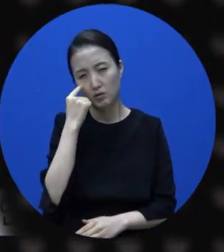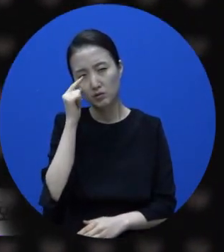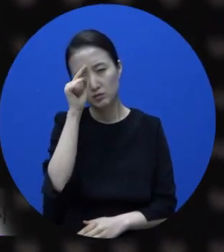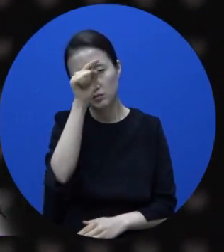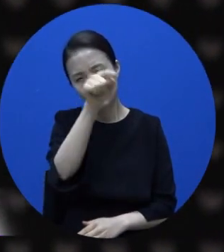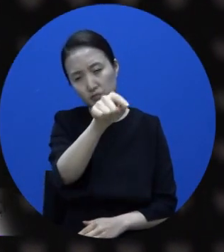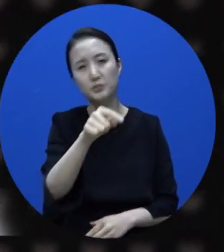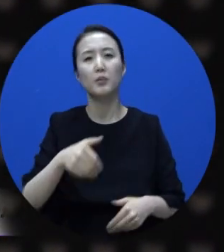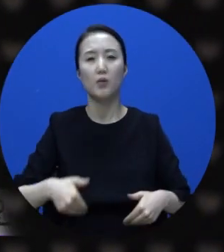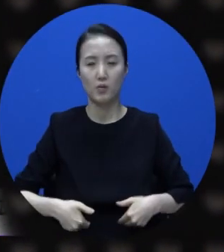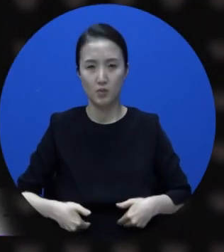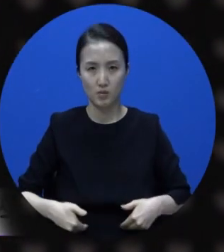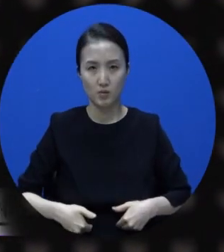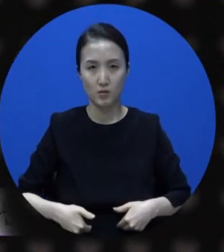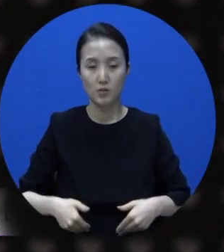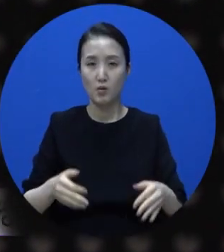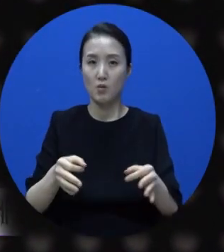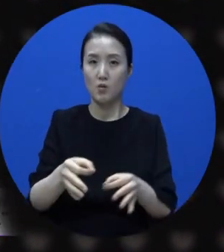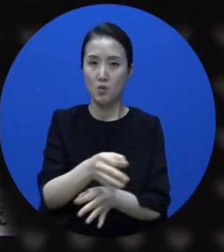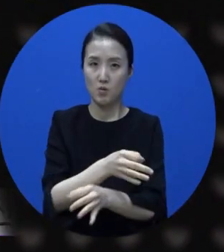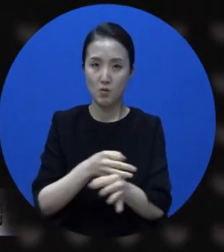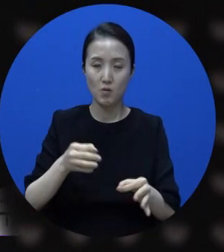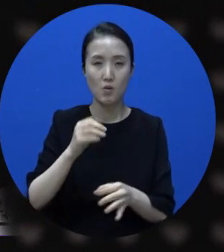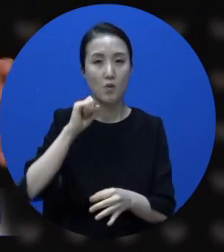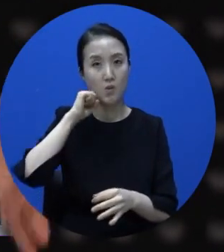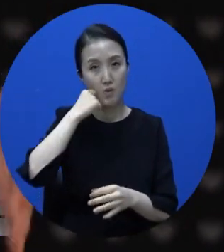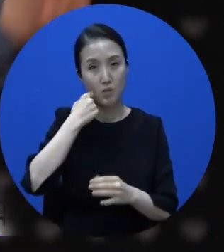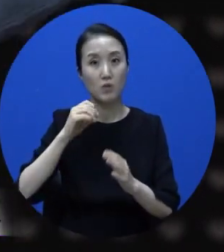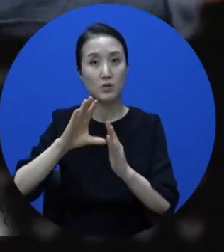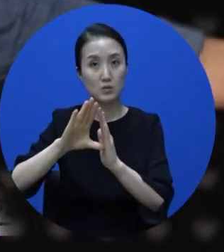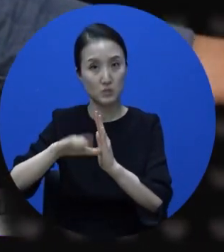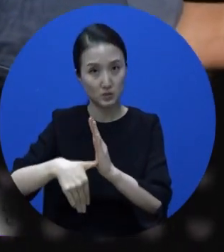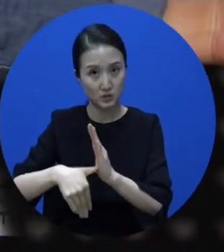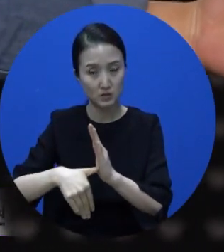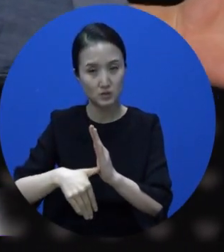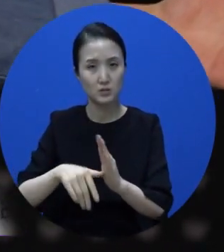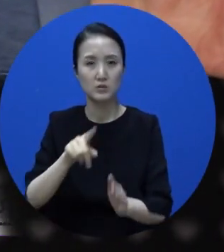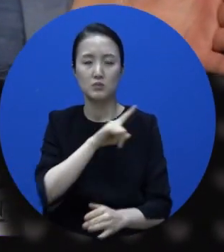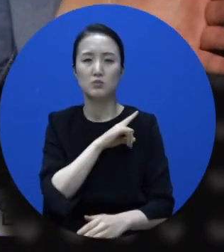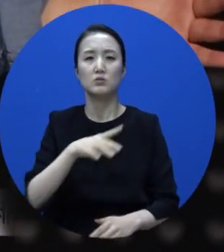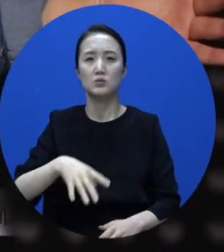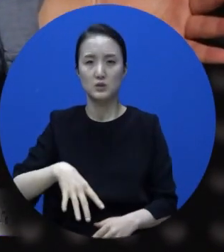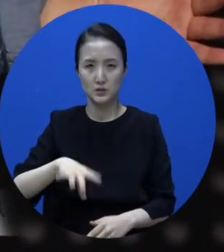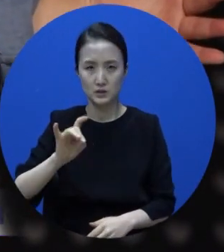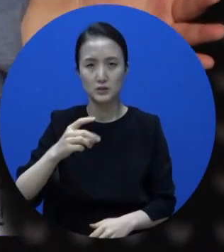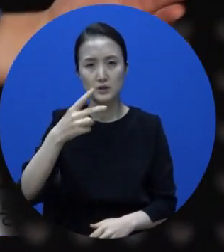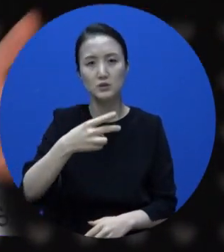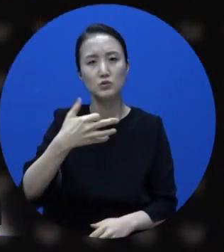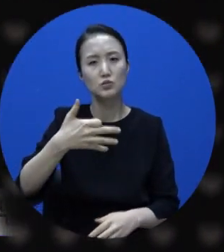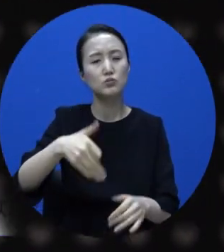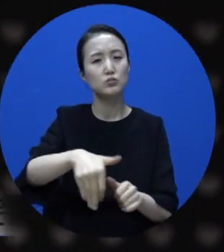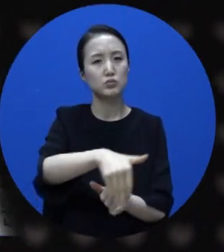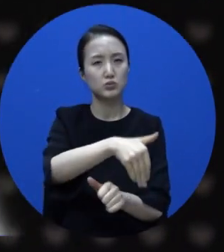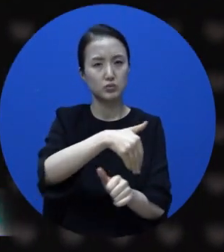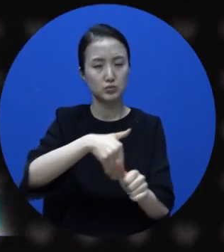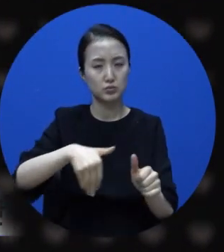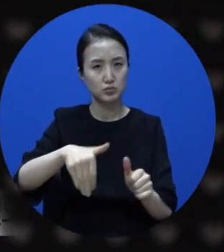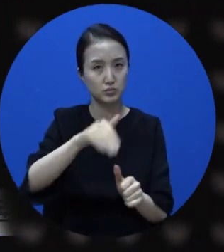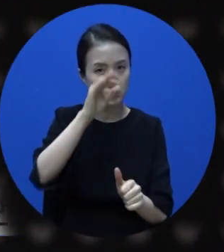이렇게 어려운 경제에서는 2019년 경제를 먼저 들여다보고 여러분의 의사결정이